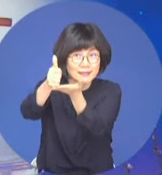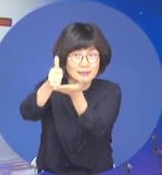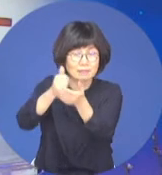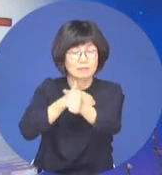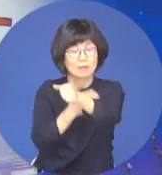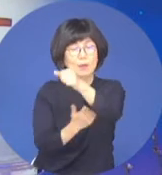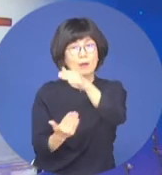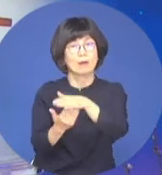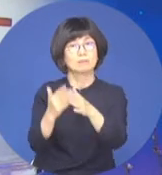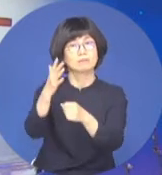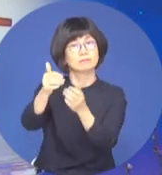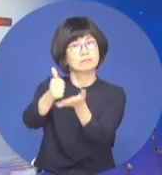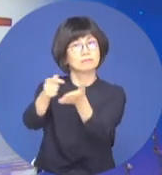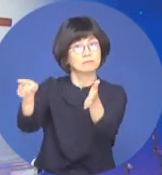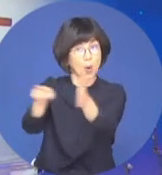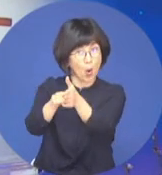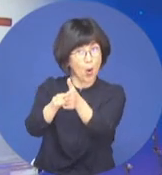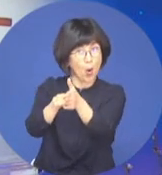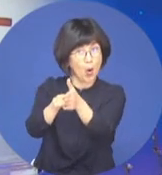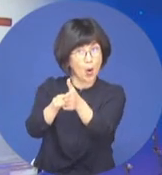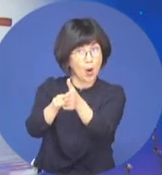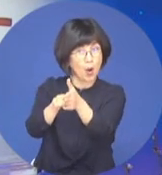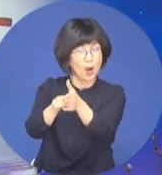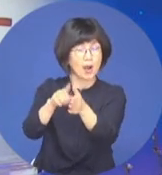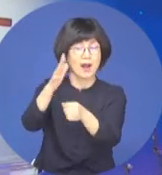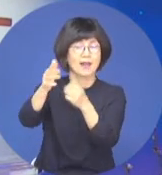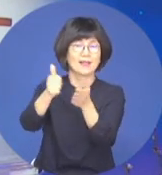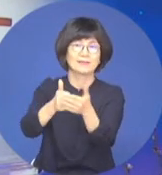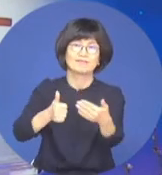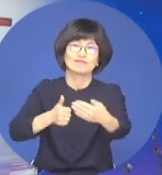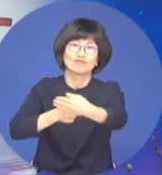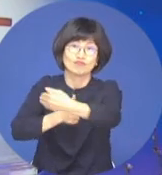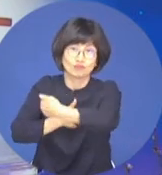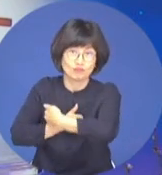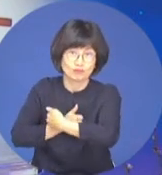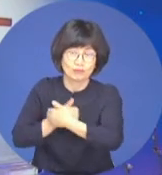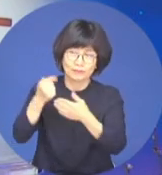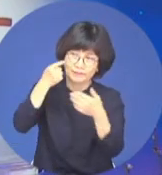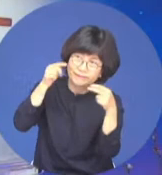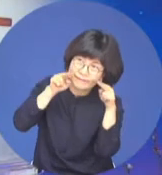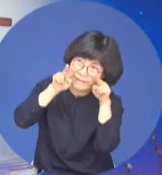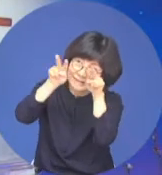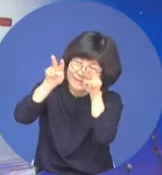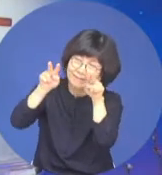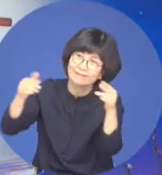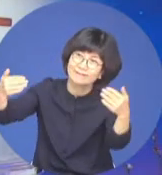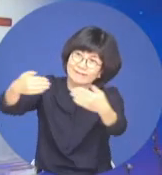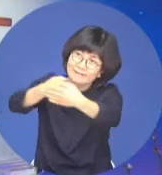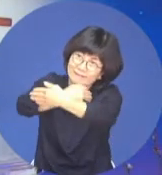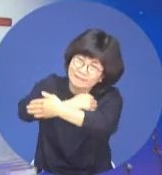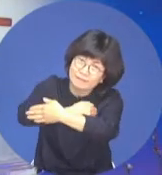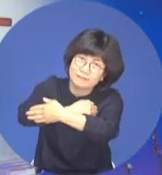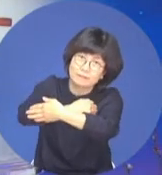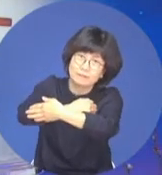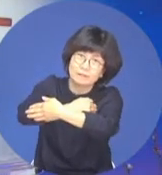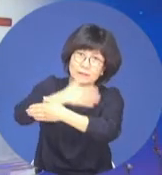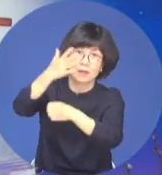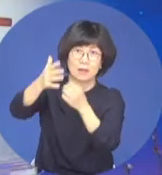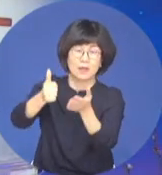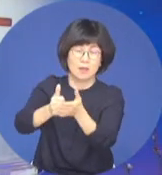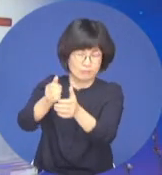믿는 자라면 하나님을 품고 하나님을 바라보고 하나님을 껴안고 하나님을 절대 놓지